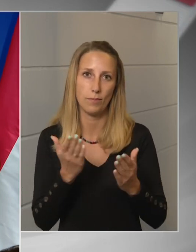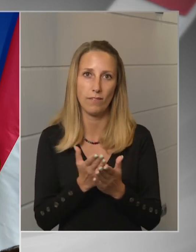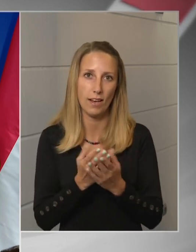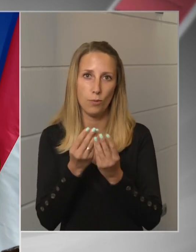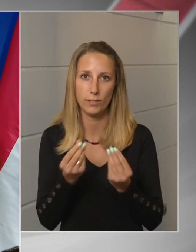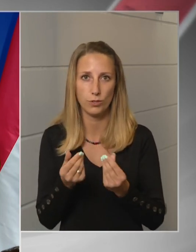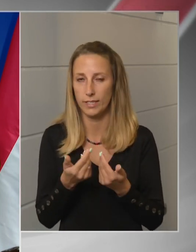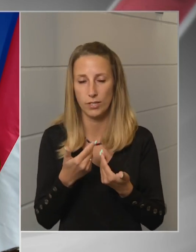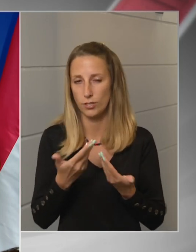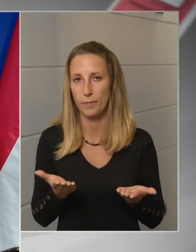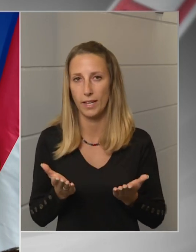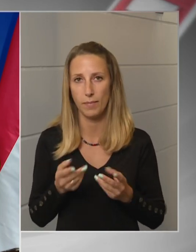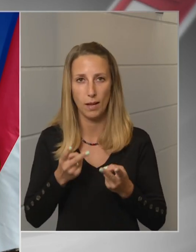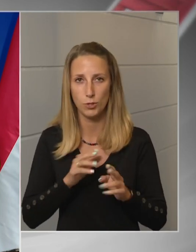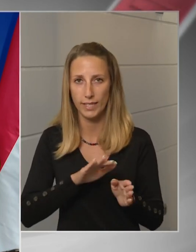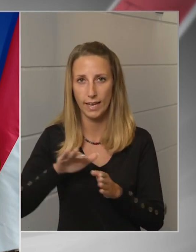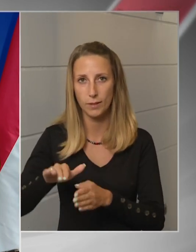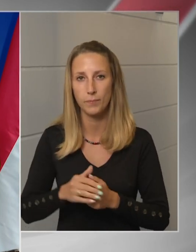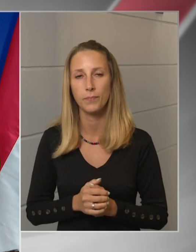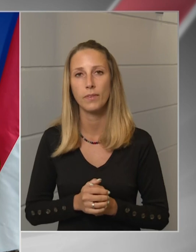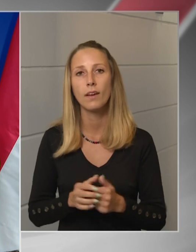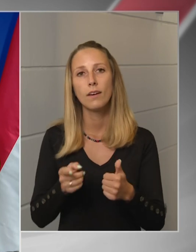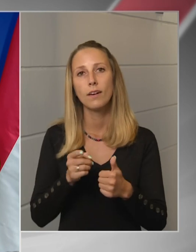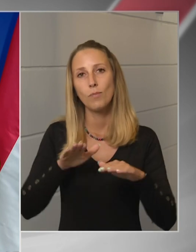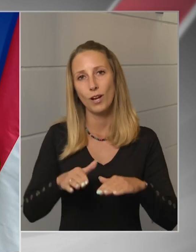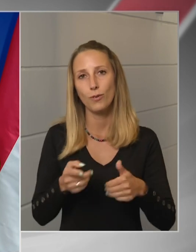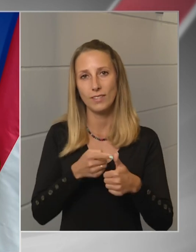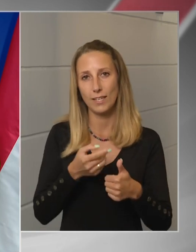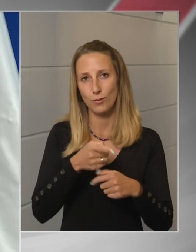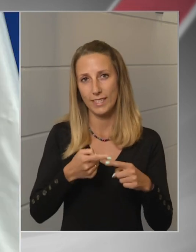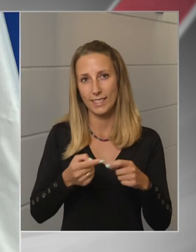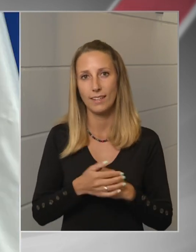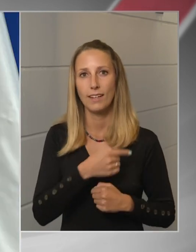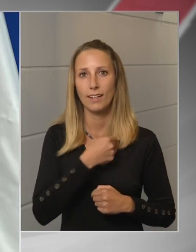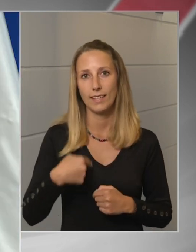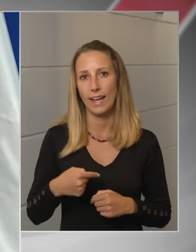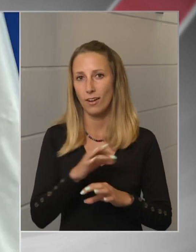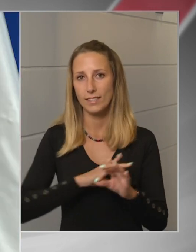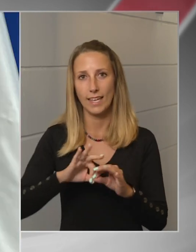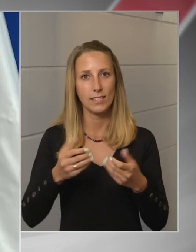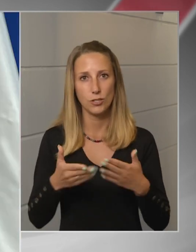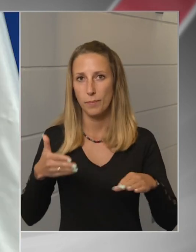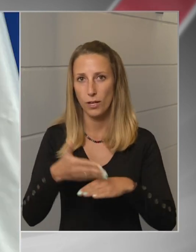minősítéssel semmiképpen nem sérteném. Hogyha maradjunk az első részénél, Kína-nak az egészhez nincs semmi köze.